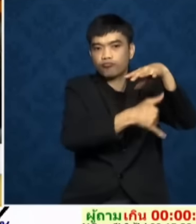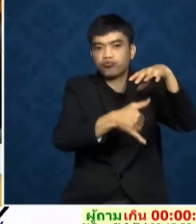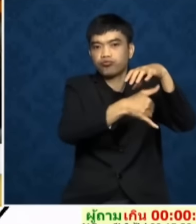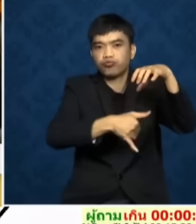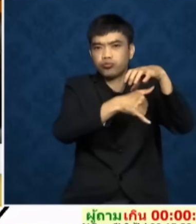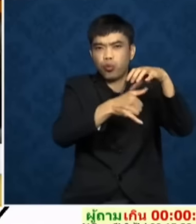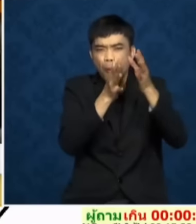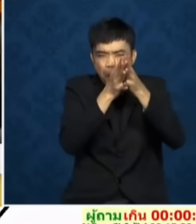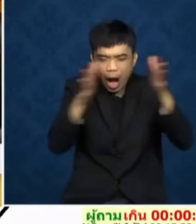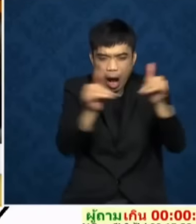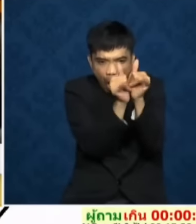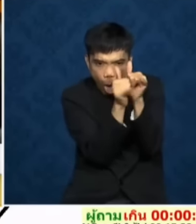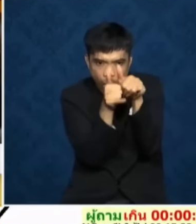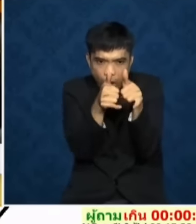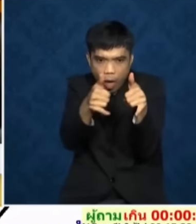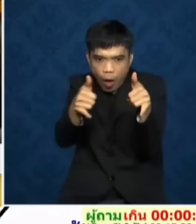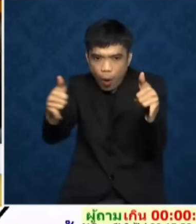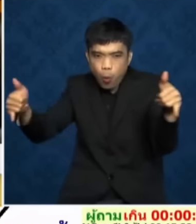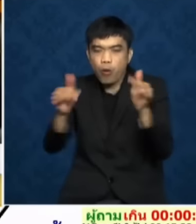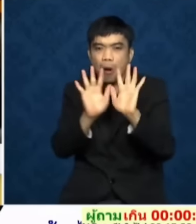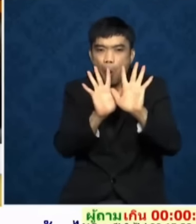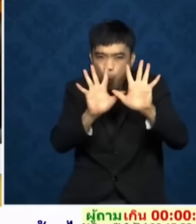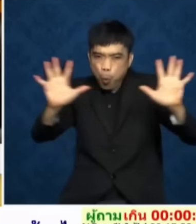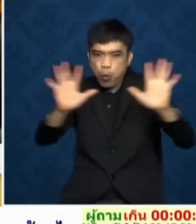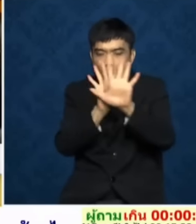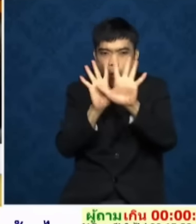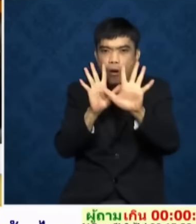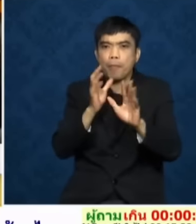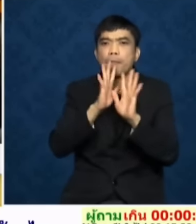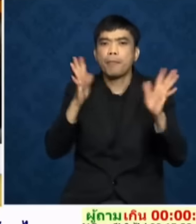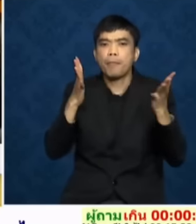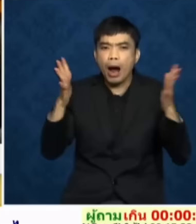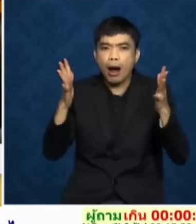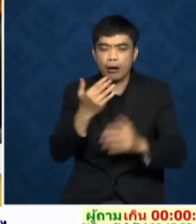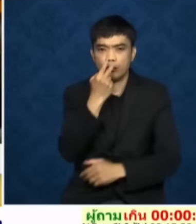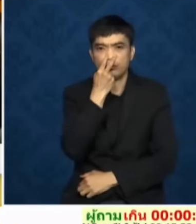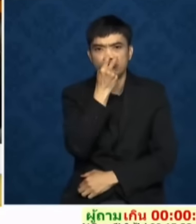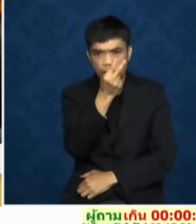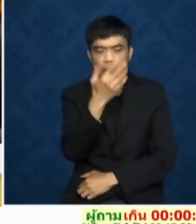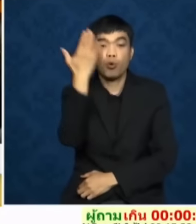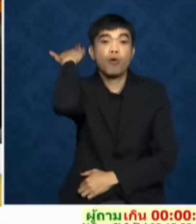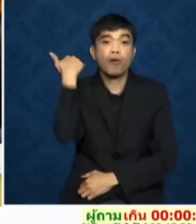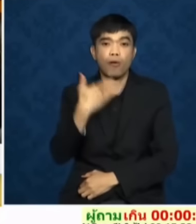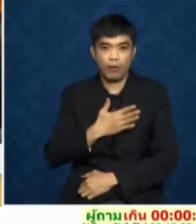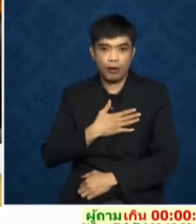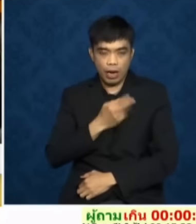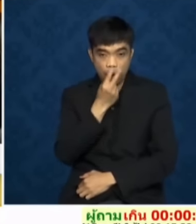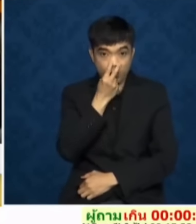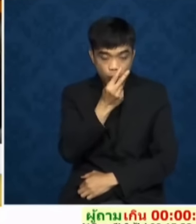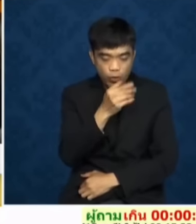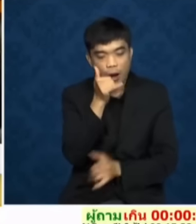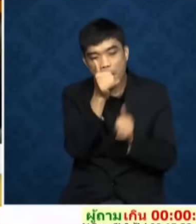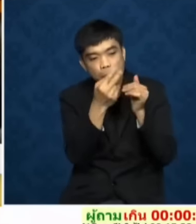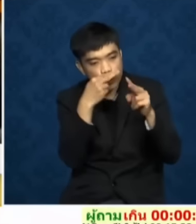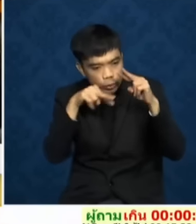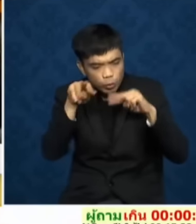เป็นเลขาธิการเลขาครับมท.1เคยเข้าไปตรวจขนาดนั้นราชทัณฑ์ยังอยู่กับกระทรวงมหาดไทยคุ